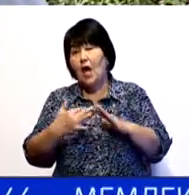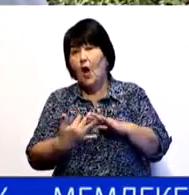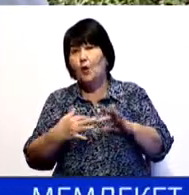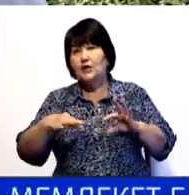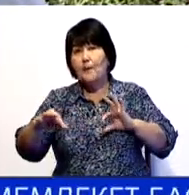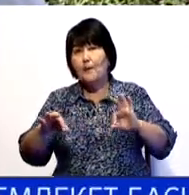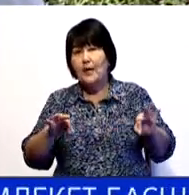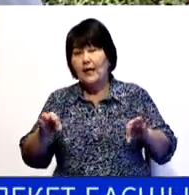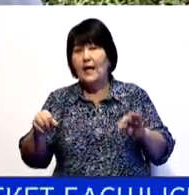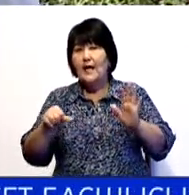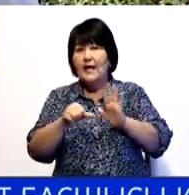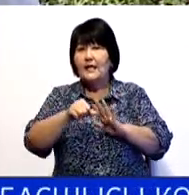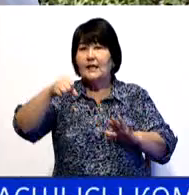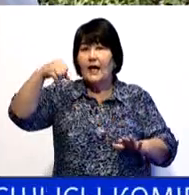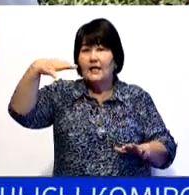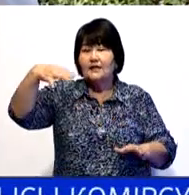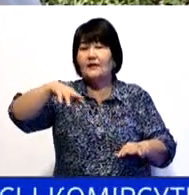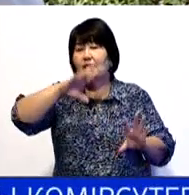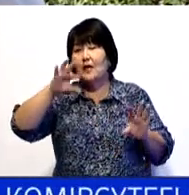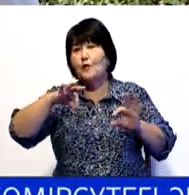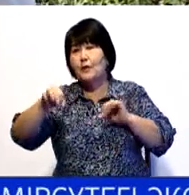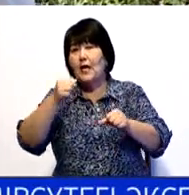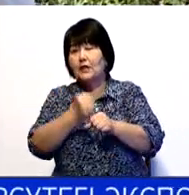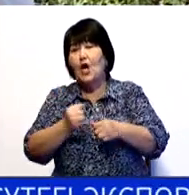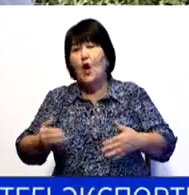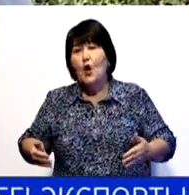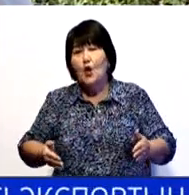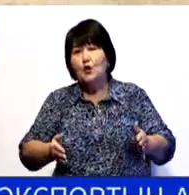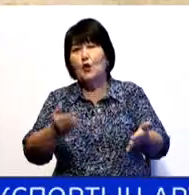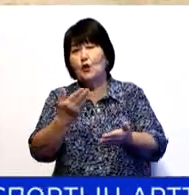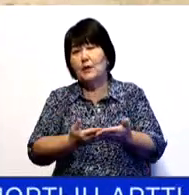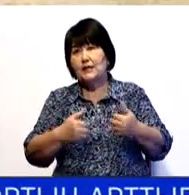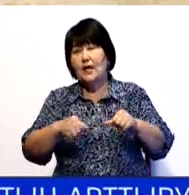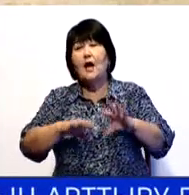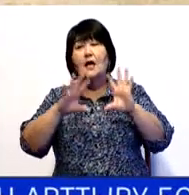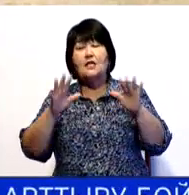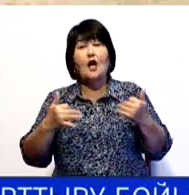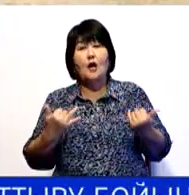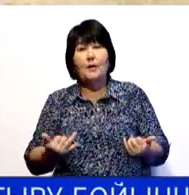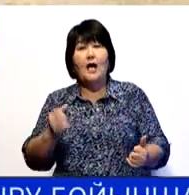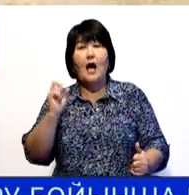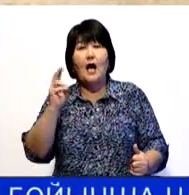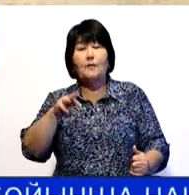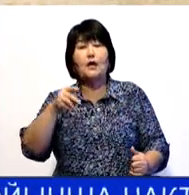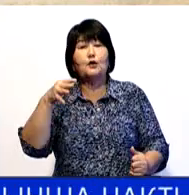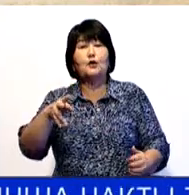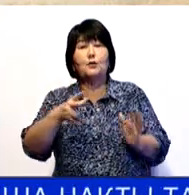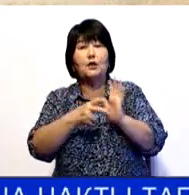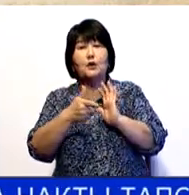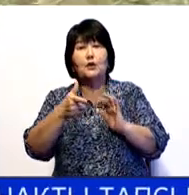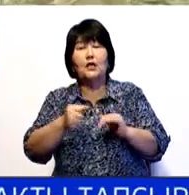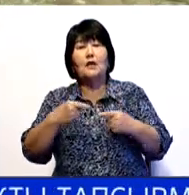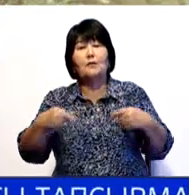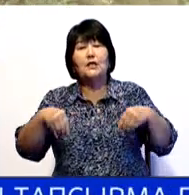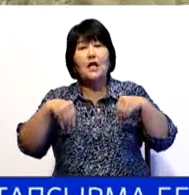проектісіне, энергетика, свет жағының несіне проект жасатып жатырмыз, жол мәселесін шешіп жатырмыз. Жалпы биыл ақмаялықтар 4800 гектарға бірнеше